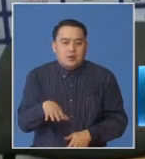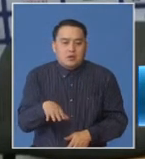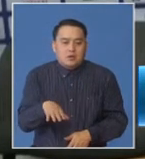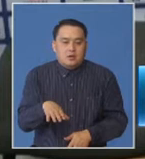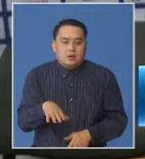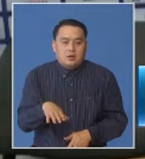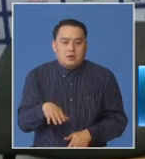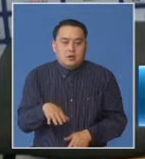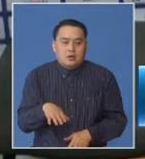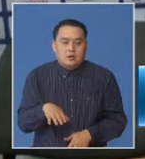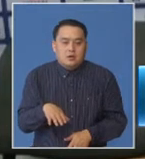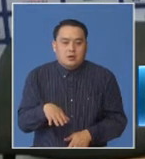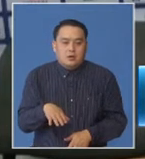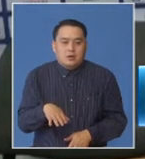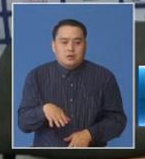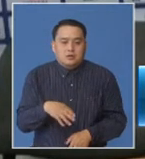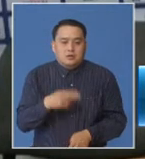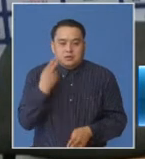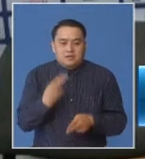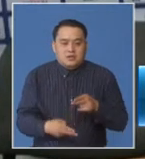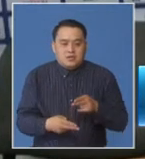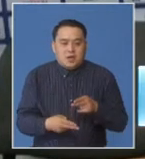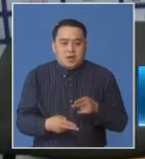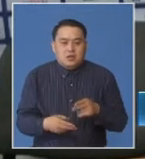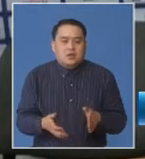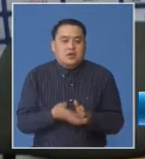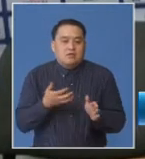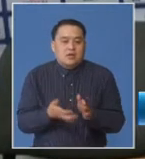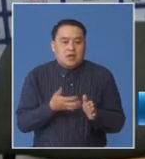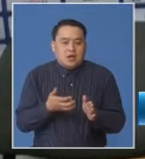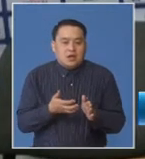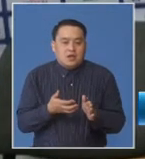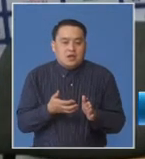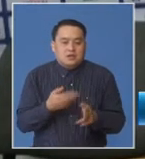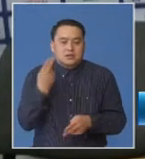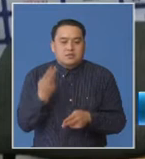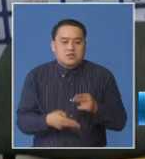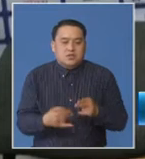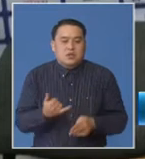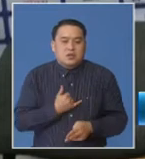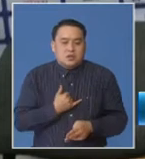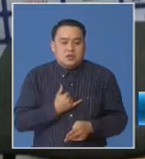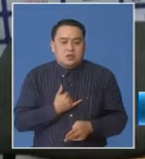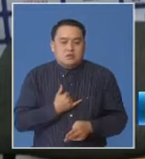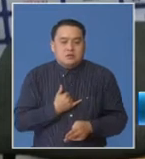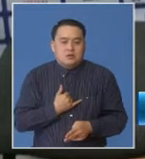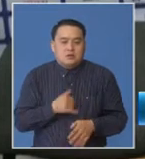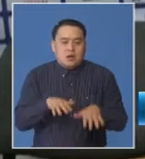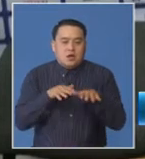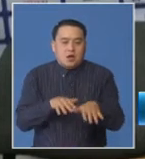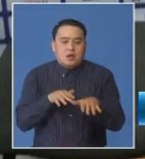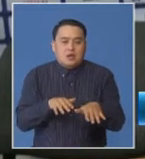в завершающей стадии немножко не хватало завершение нам в атаке.